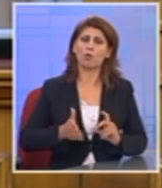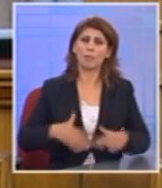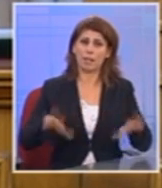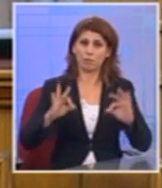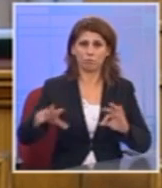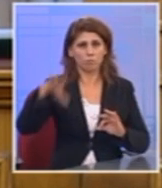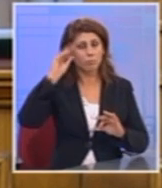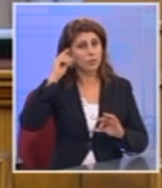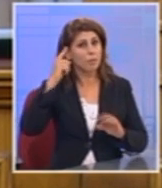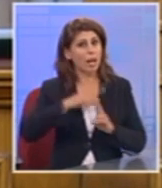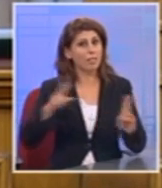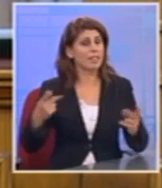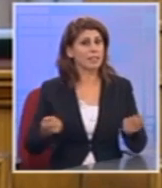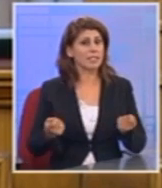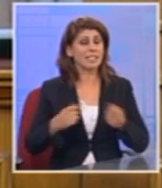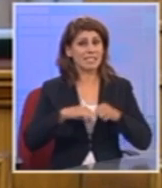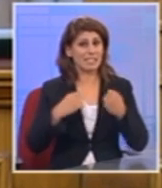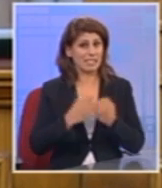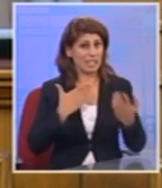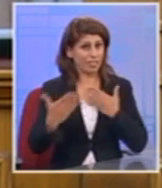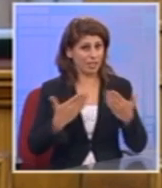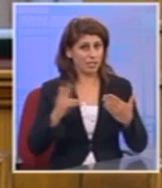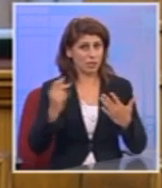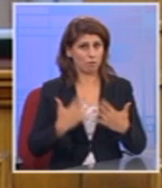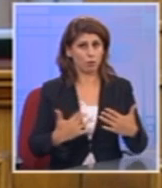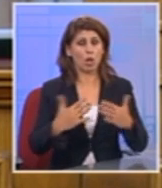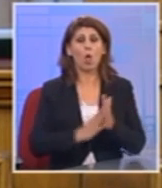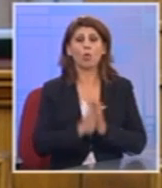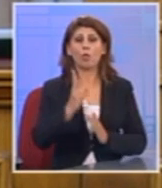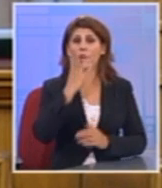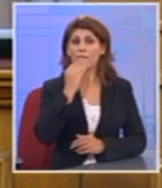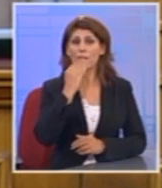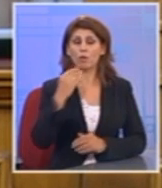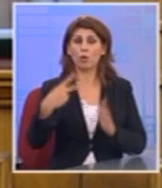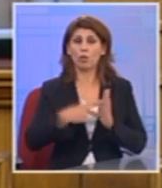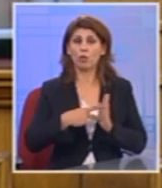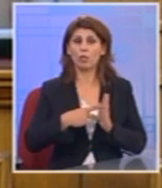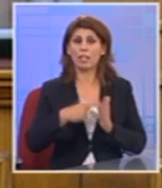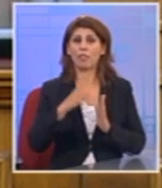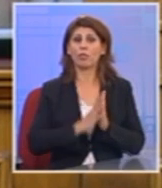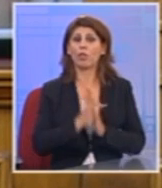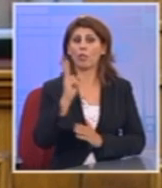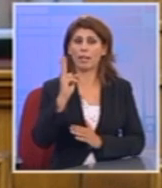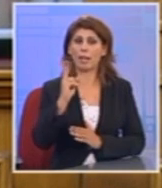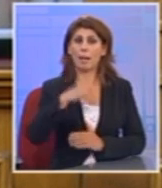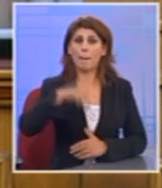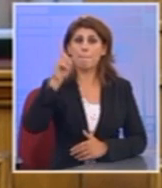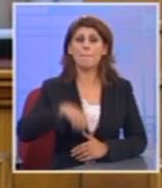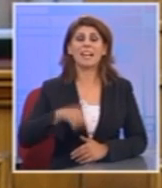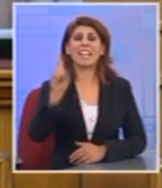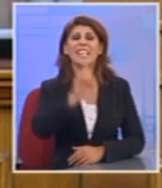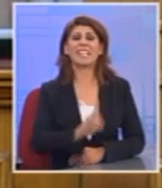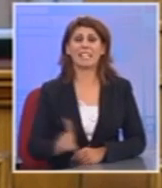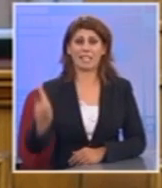αντιληφθούμε τι έγινε στη συνεδρίαση της βουλής φεβρουρίου του έτους 2012 ημέρα